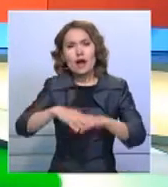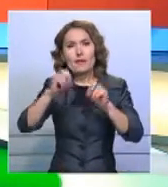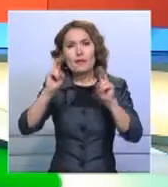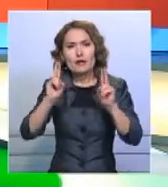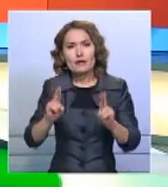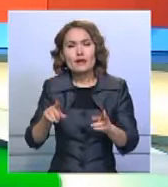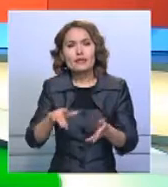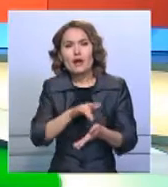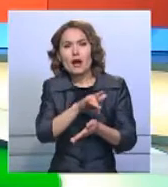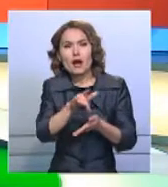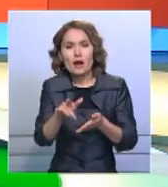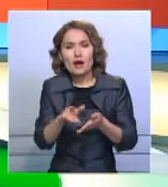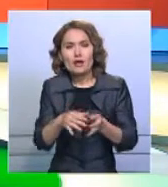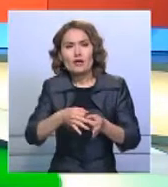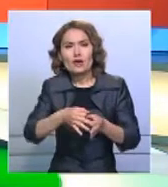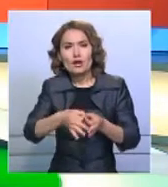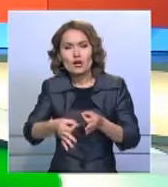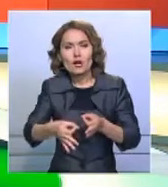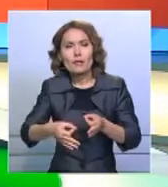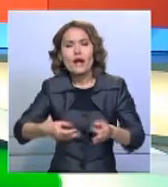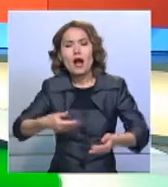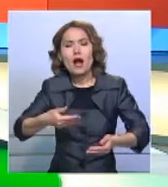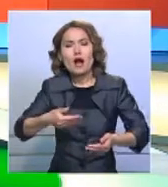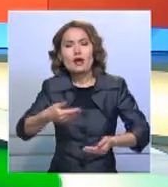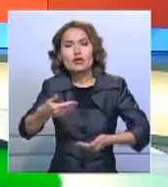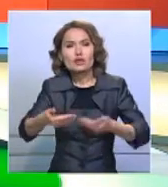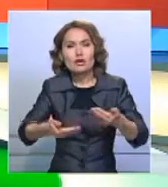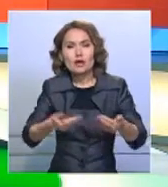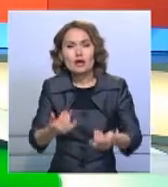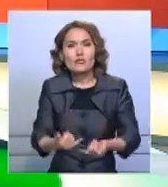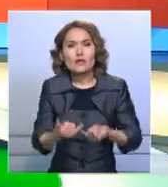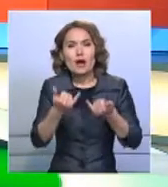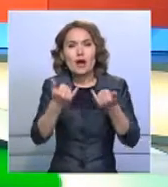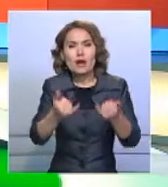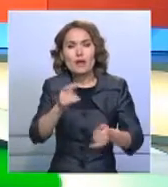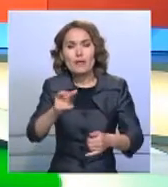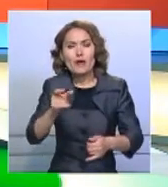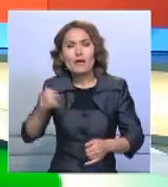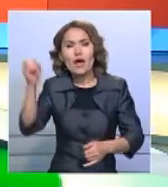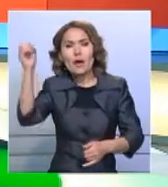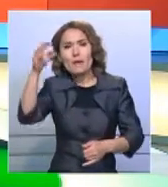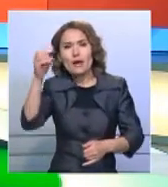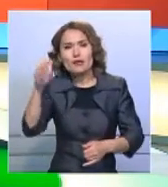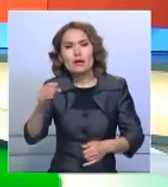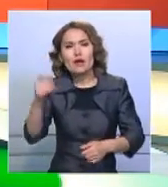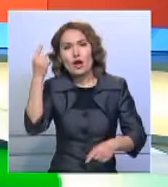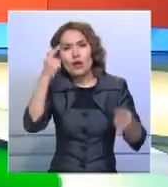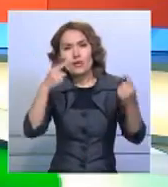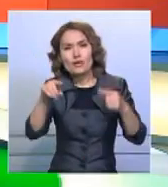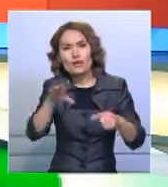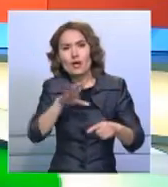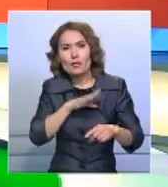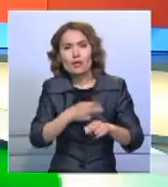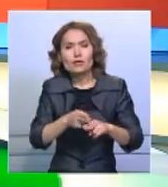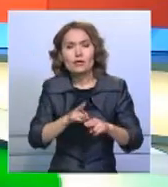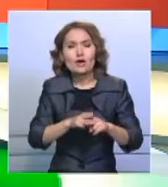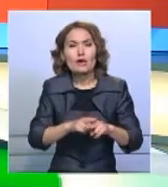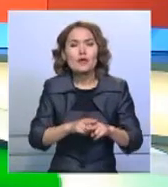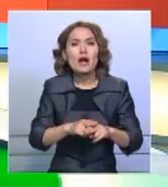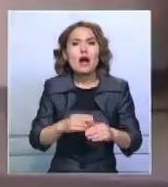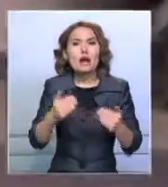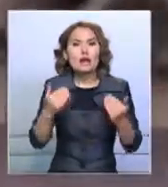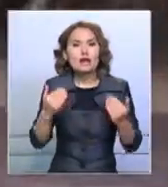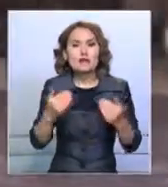қаласында жүргіншілерге арналған бағдаршамның жаңа түрін жасап жолға орната бастады. Жаңаша тәсіл қауіпсіздік қамшысын жасалып отыр.